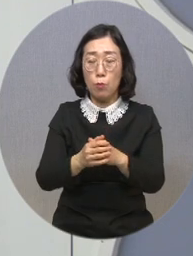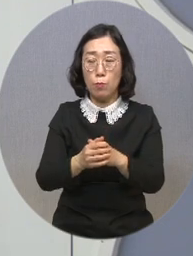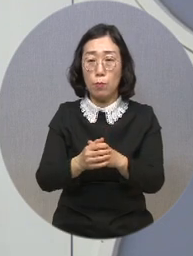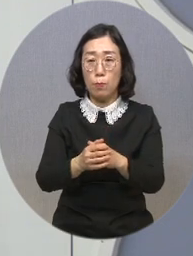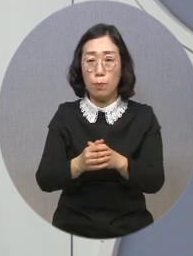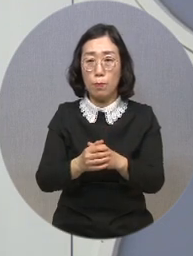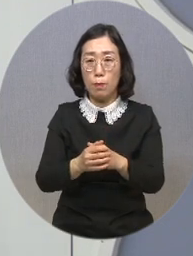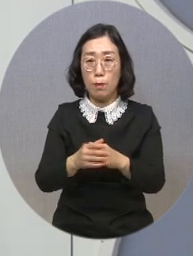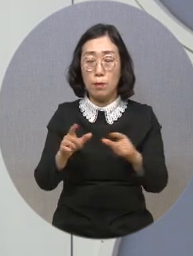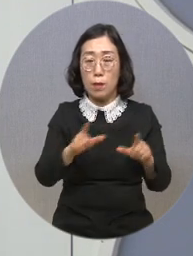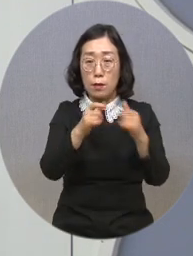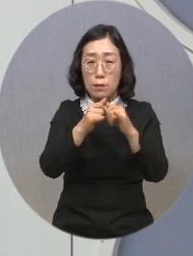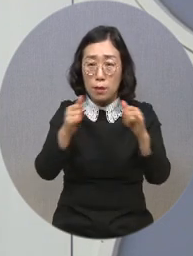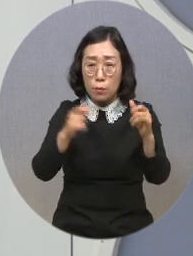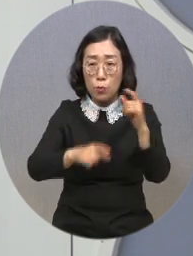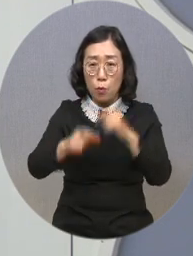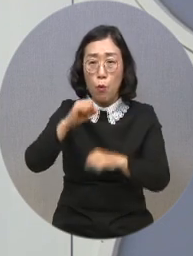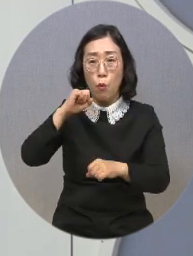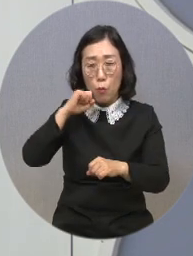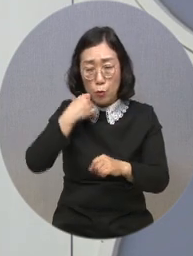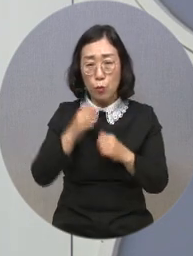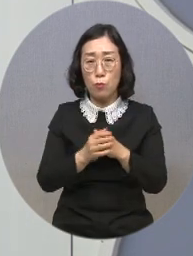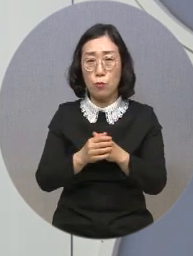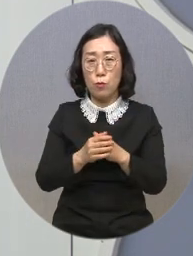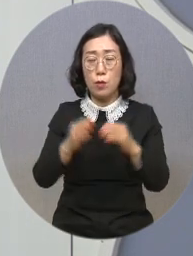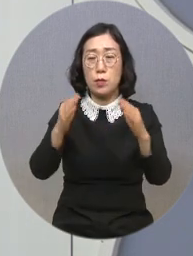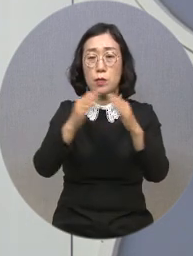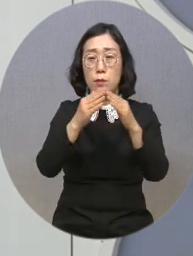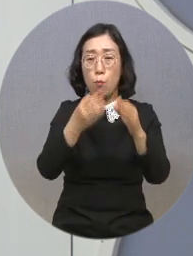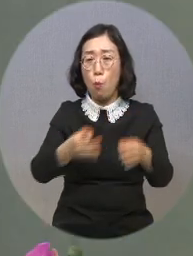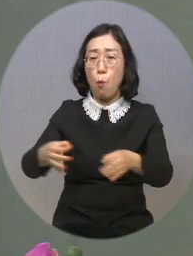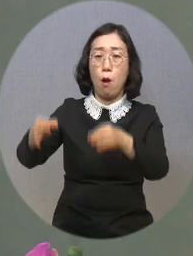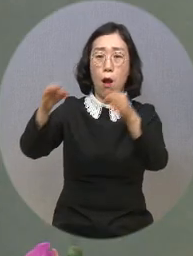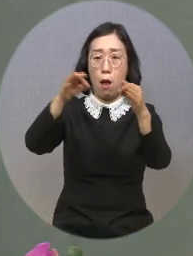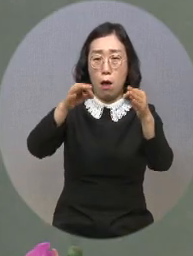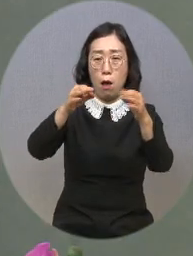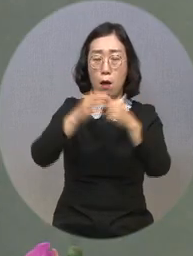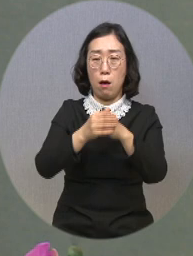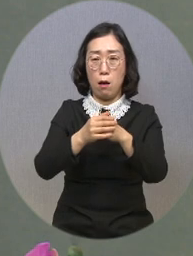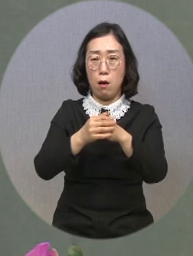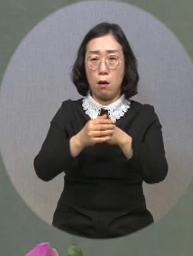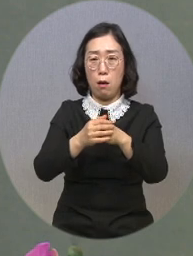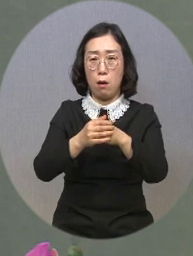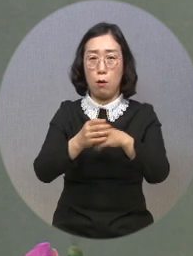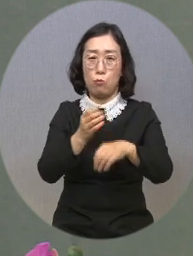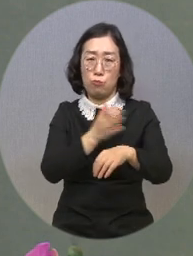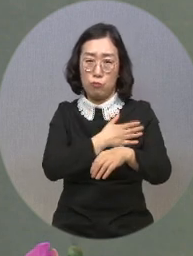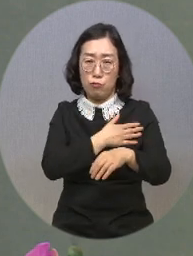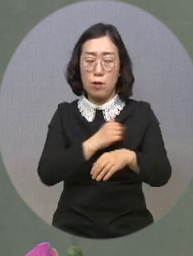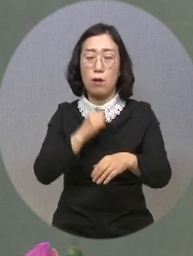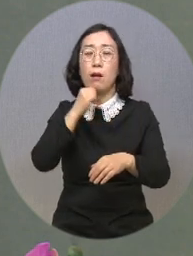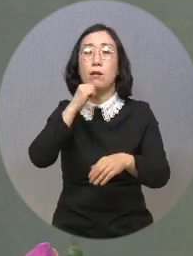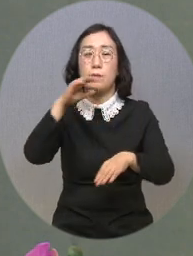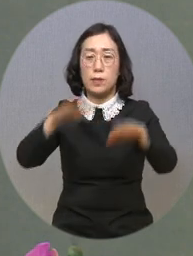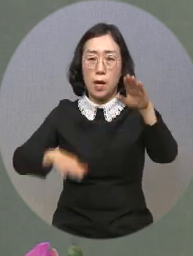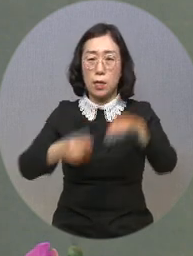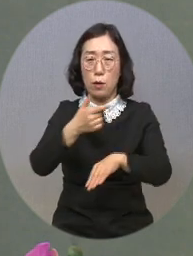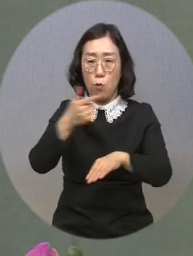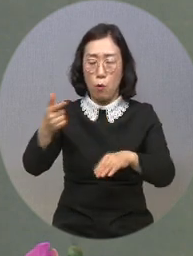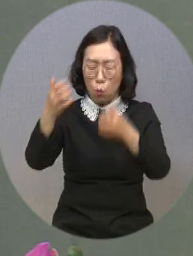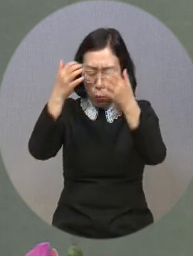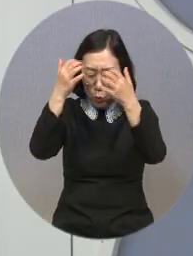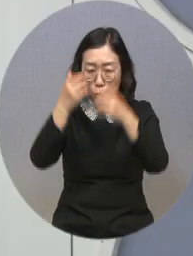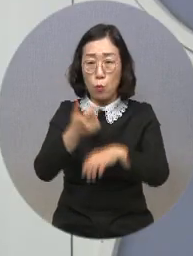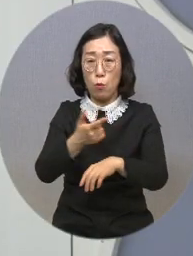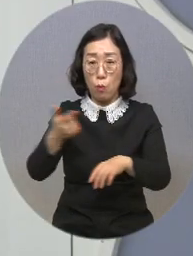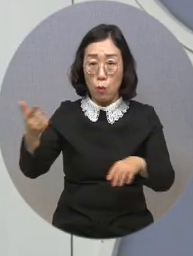더 어려워졌고 서민이 집값이 폭등하는 바람에 빈부격차가 더 벌어지고 서민이 더 큰 고통을